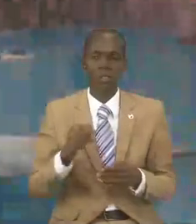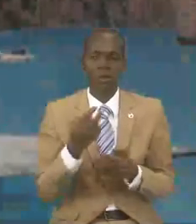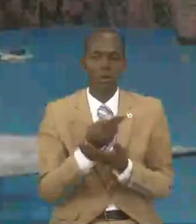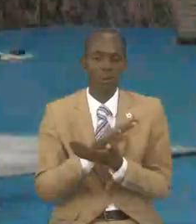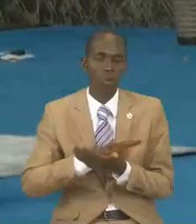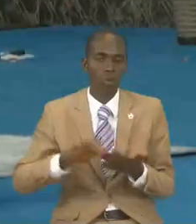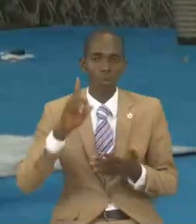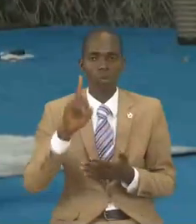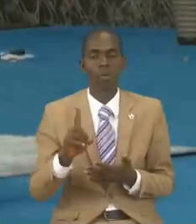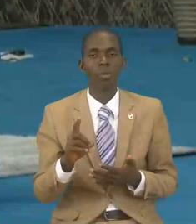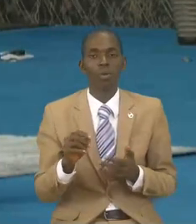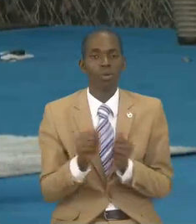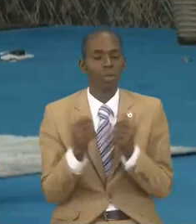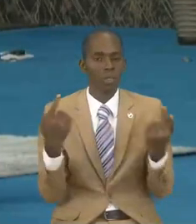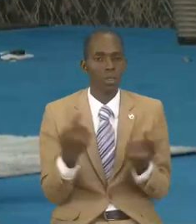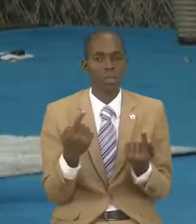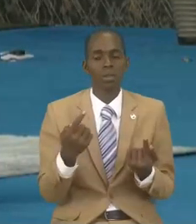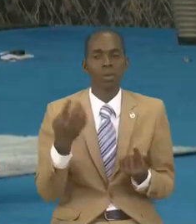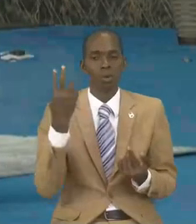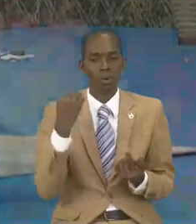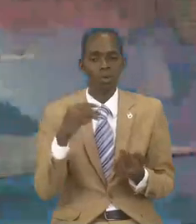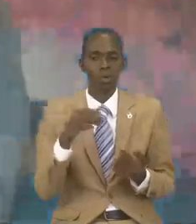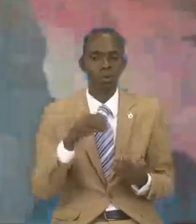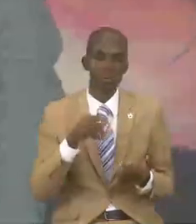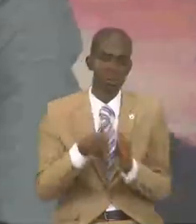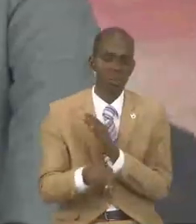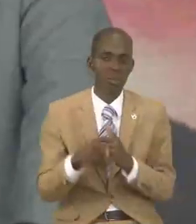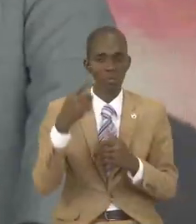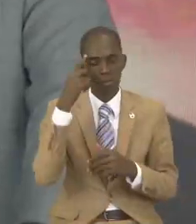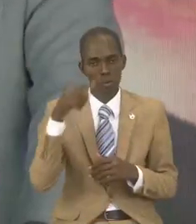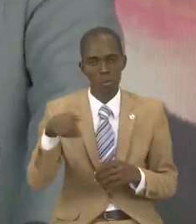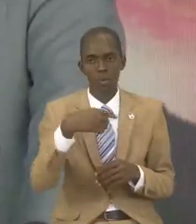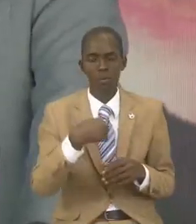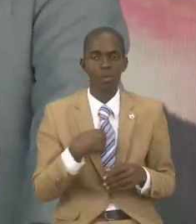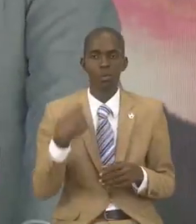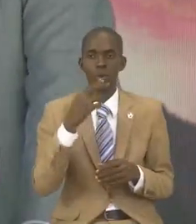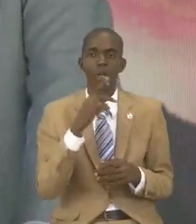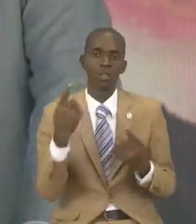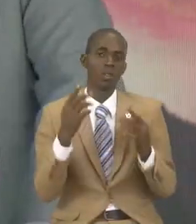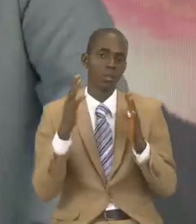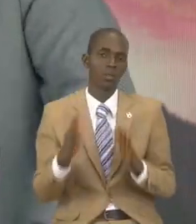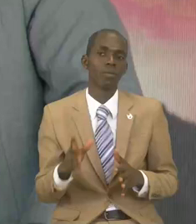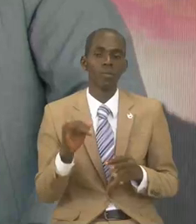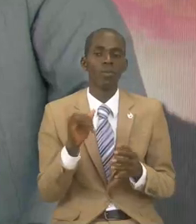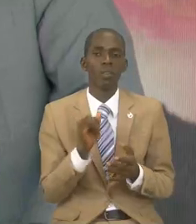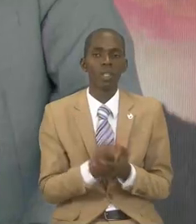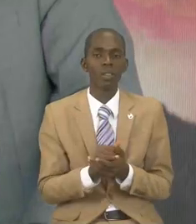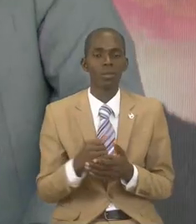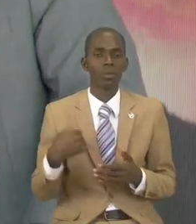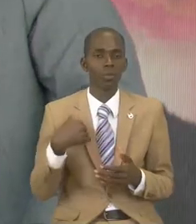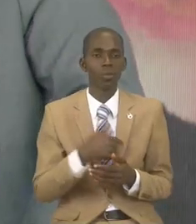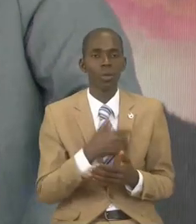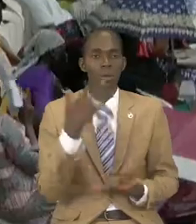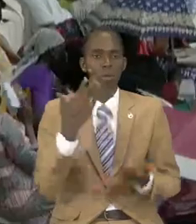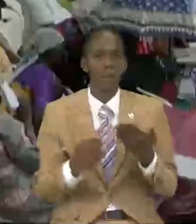été crucifié pour les pécheurs, pour que nous soyons rendus